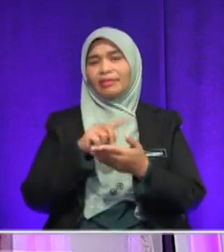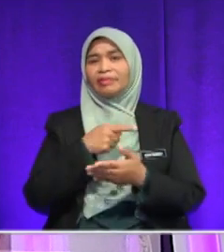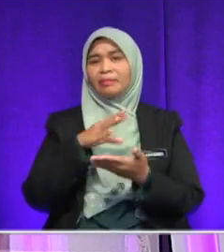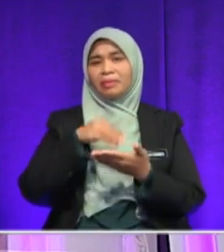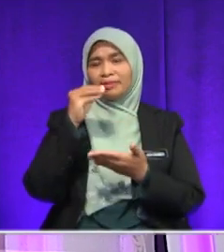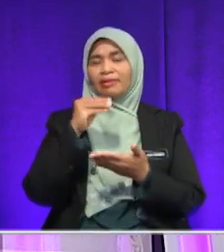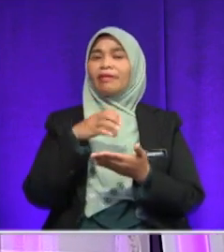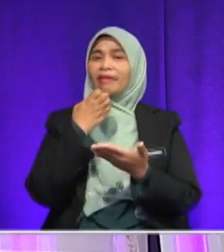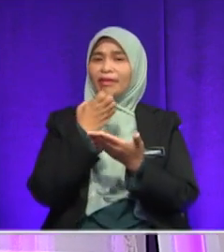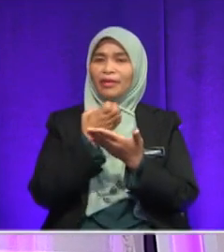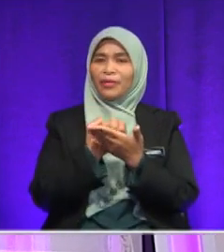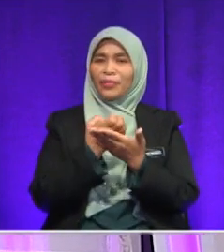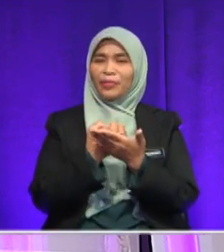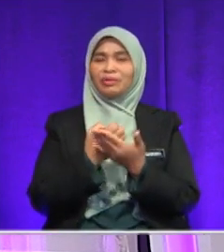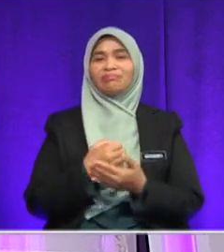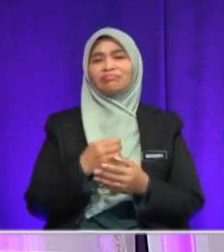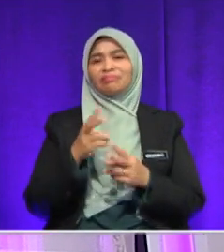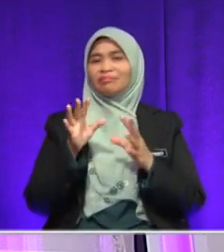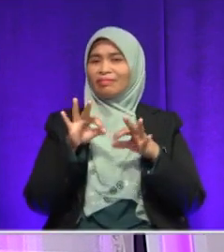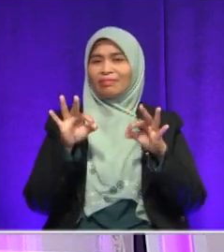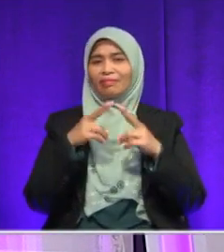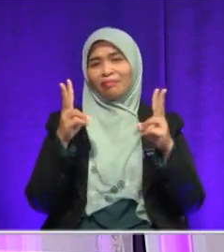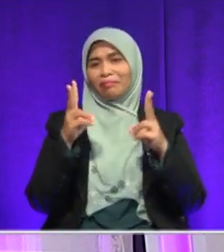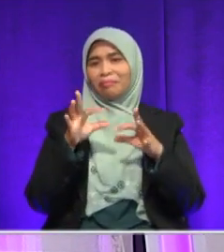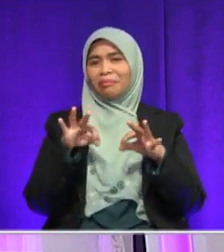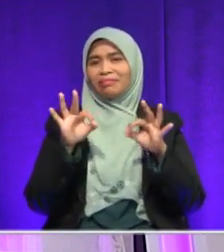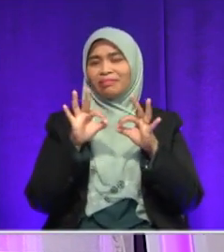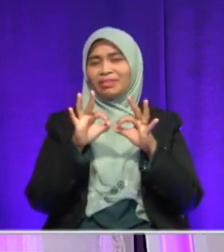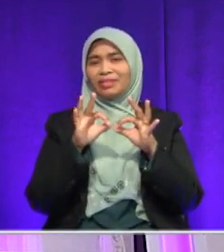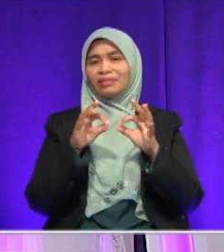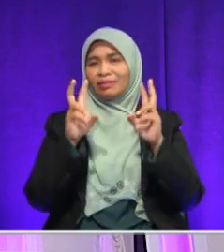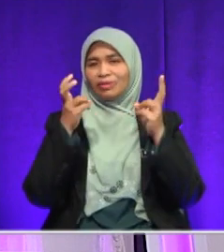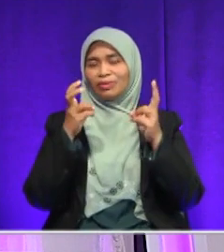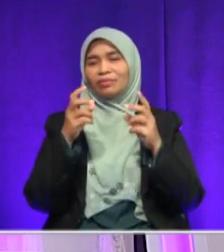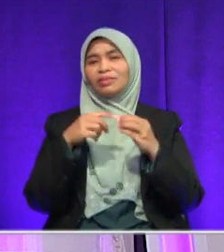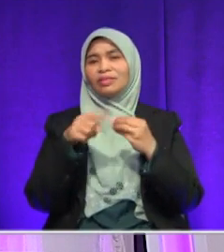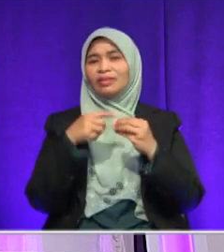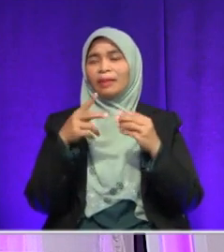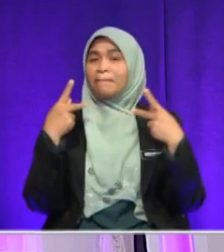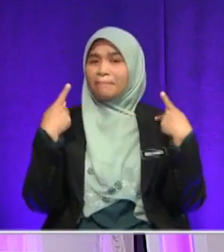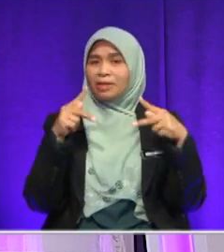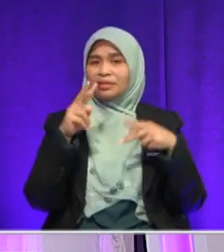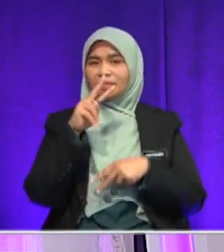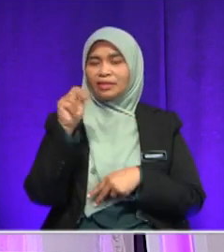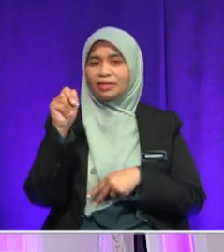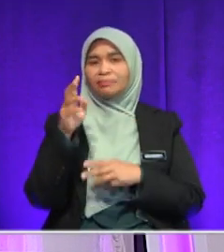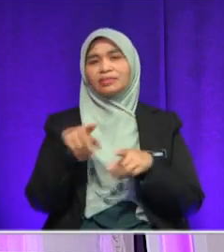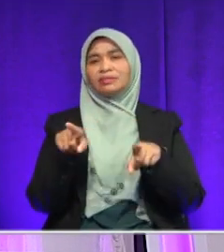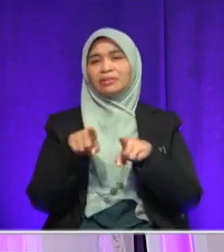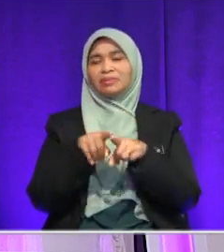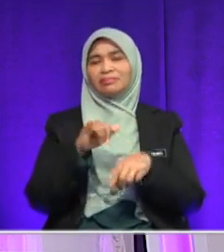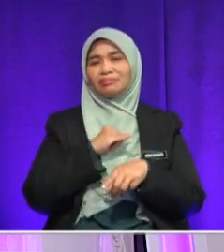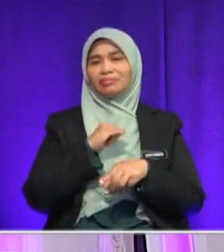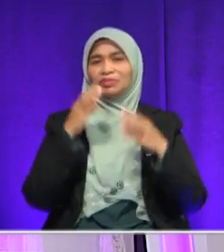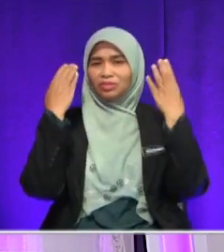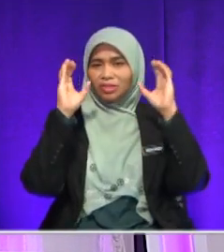pelajaran ekonomi. Ha, itu sangat penting kan, dan topiknya ialah mengenai pasaran. Bersama saya ialah Cikgu Roslan, dan Cikgu Roslan